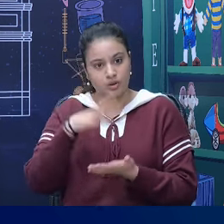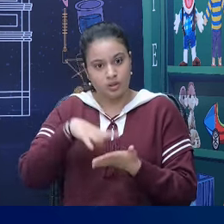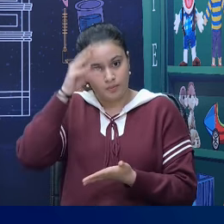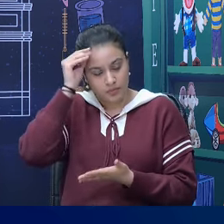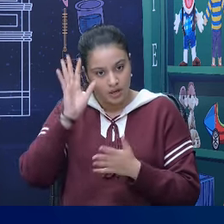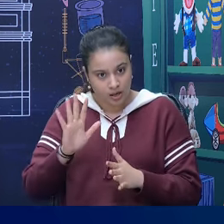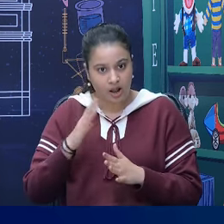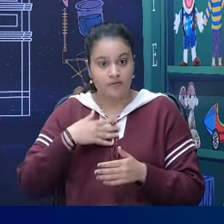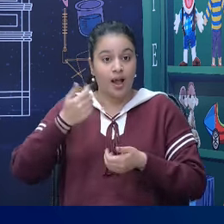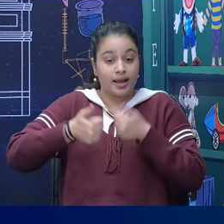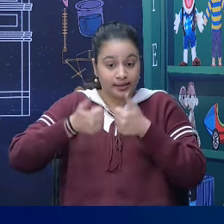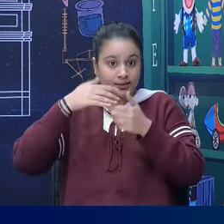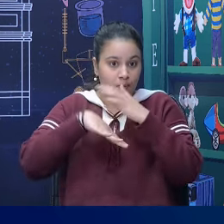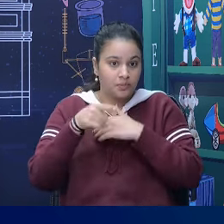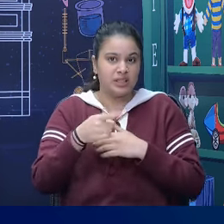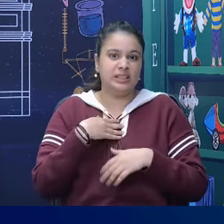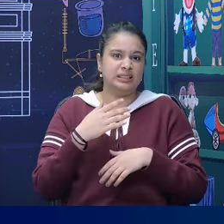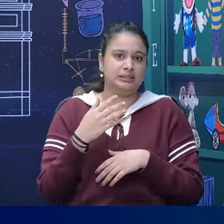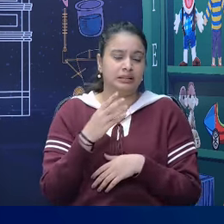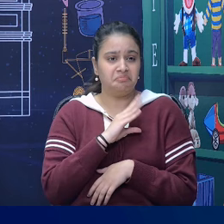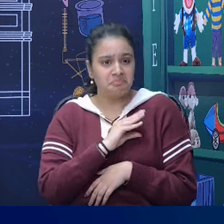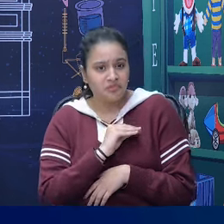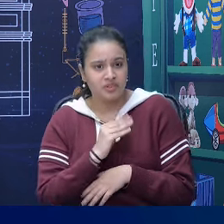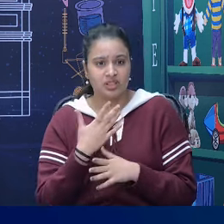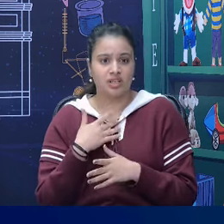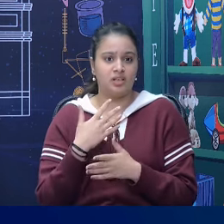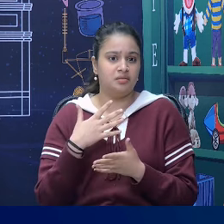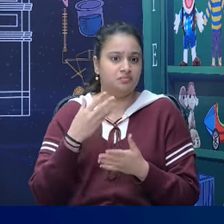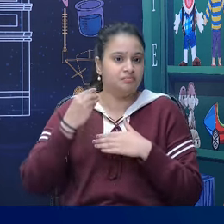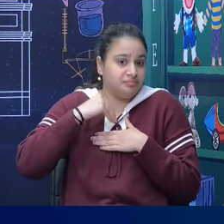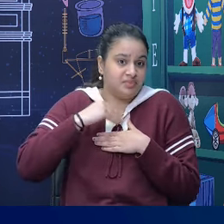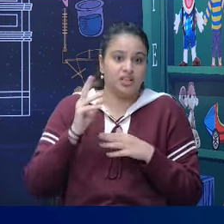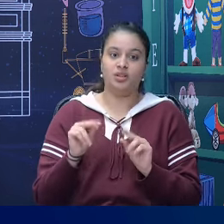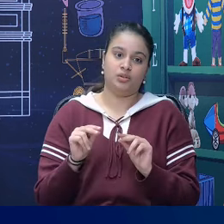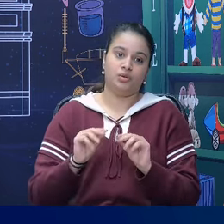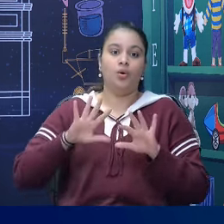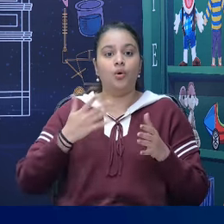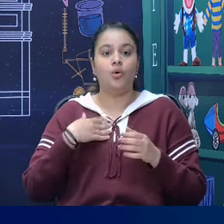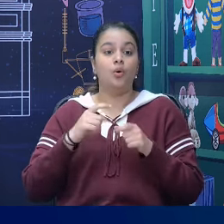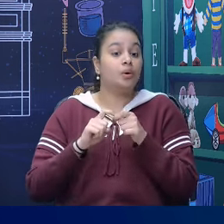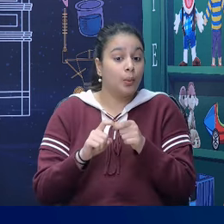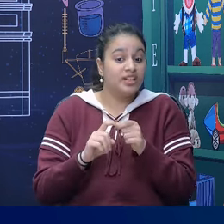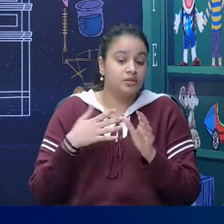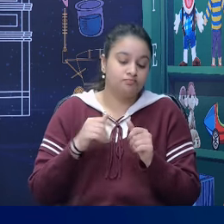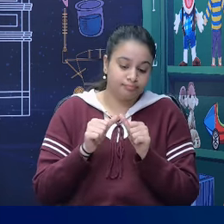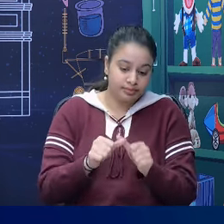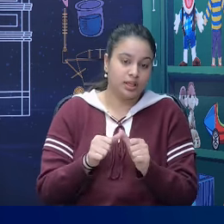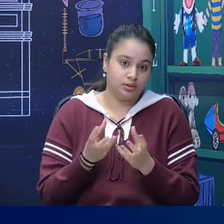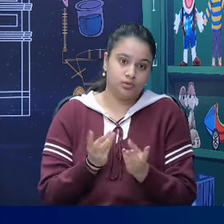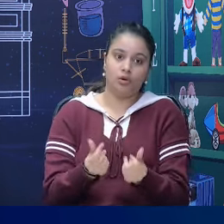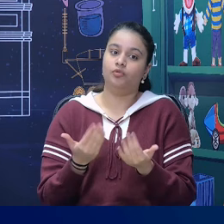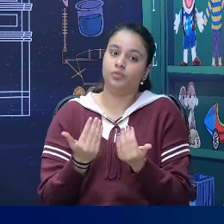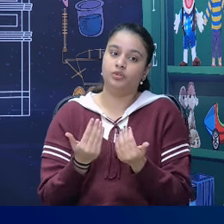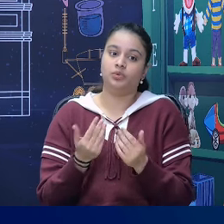एग्जामिनेशन में उनको कोई भय उनको कोई डर कोई फियर उनका डेवलप नहीं होगा और वो अच्छे से सवालों को हल कर पाएंगे क्यों क्योंकि